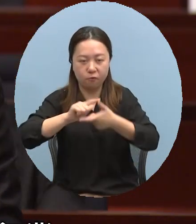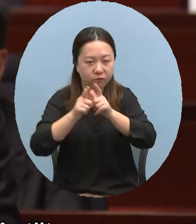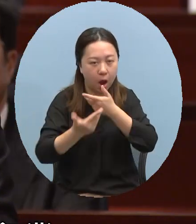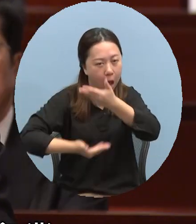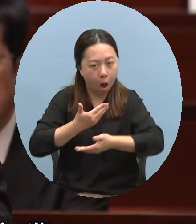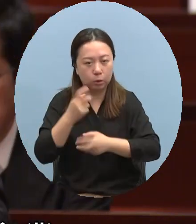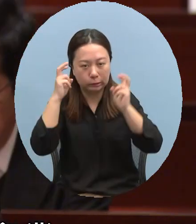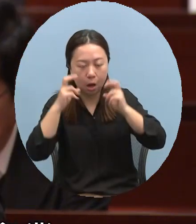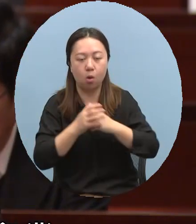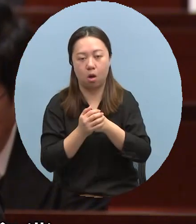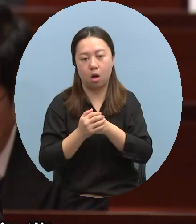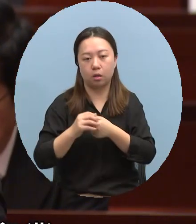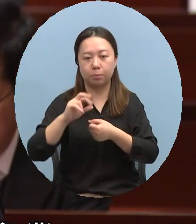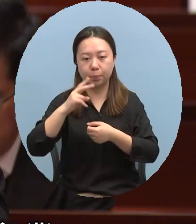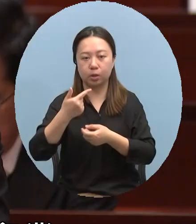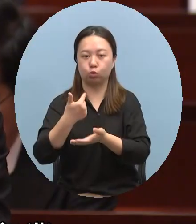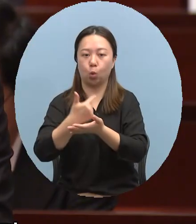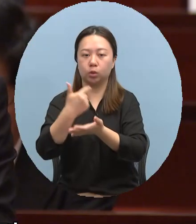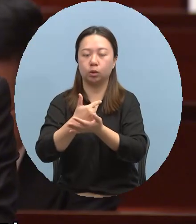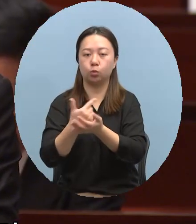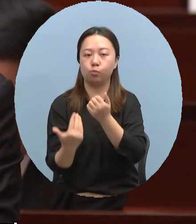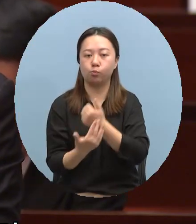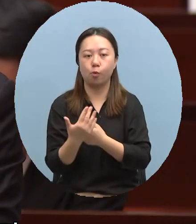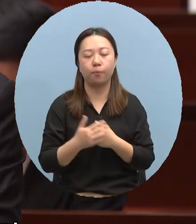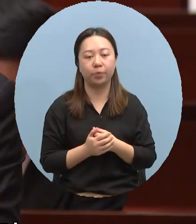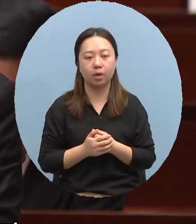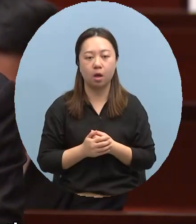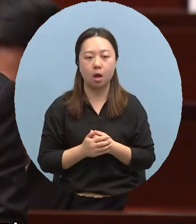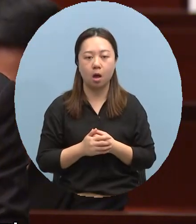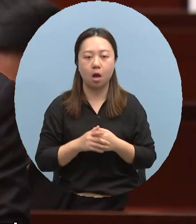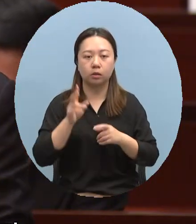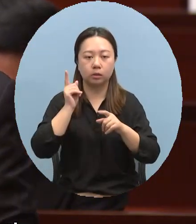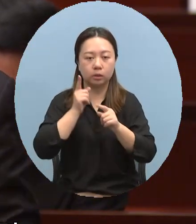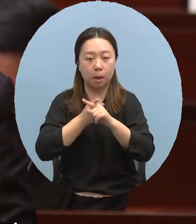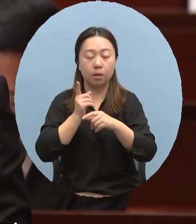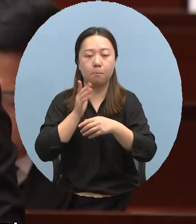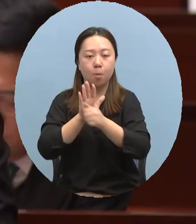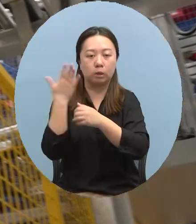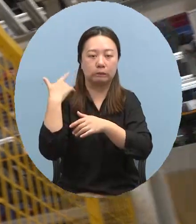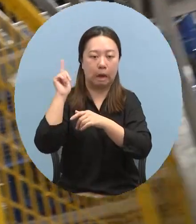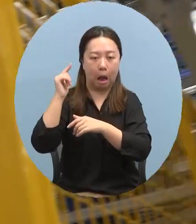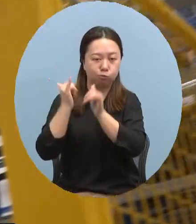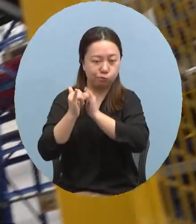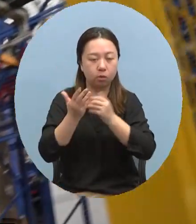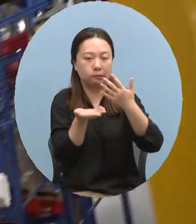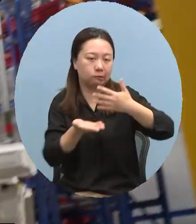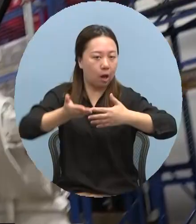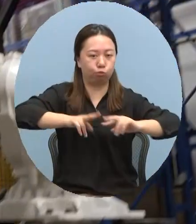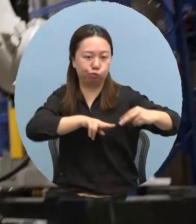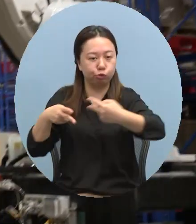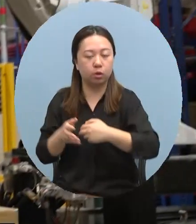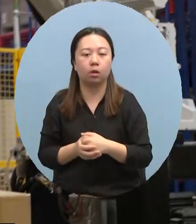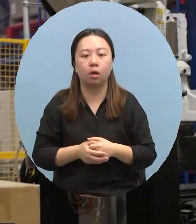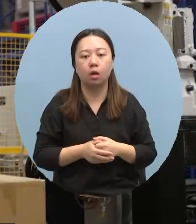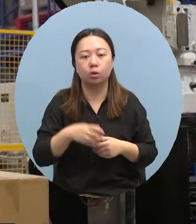人工智能為關鍵產業，並賦能傳統產業升級轉型。 預算案又提